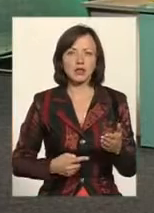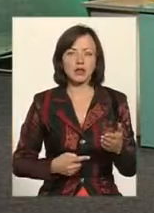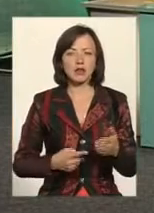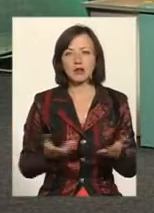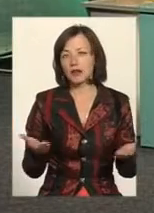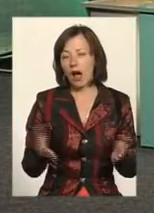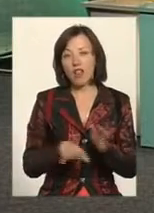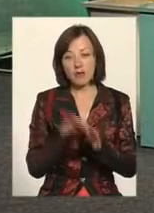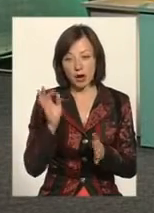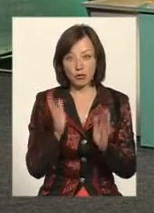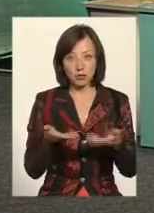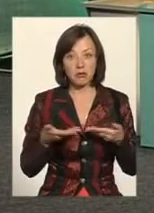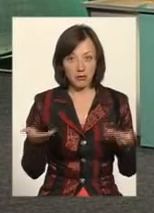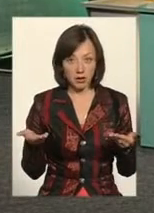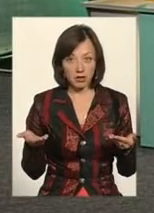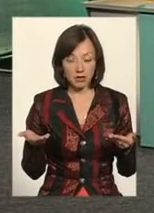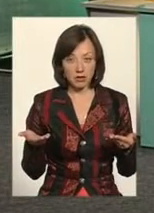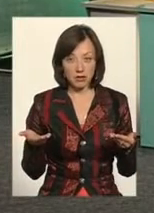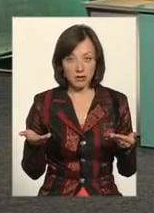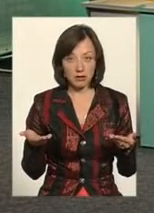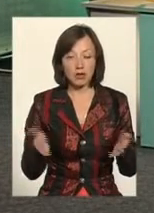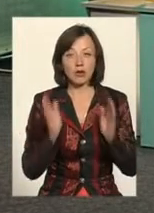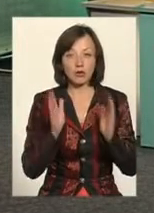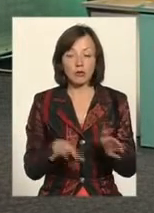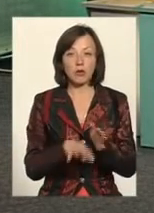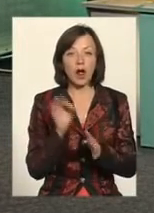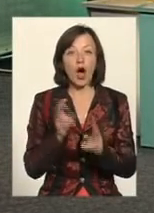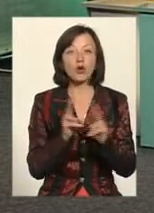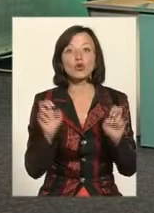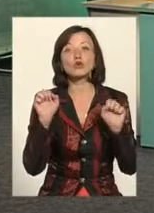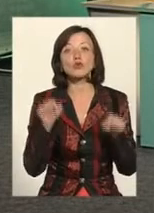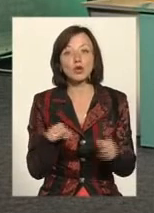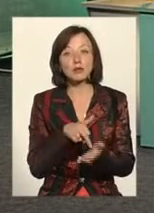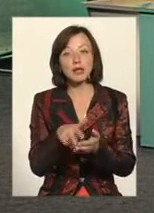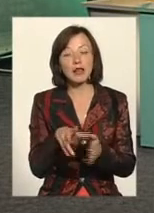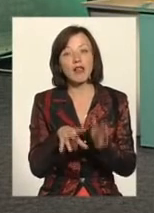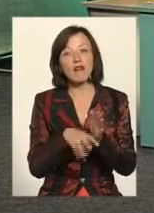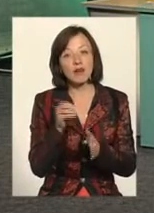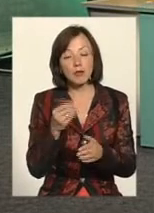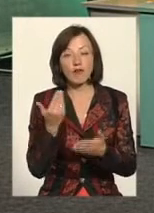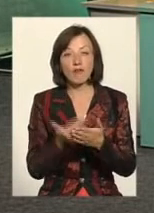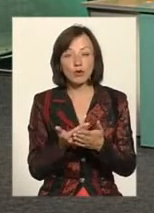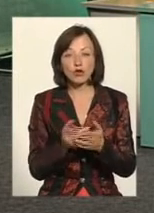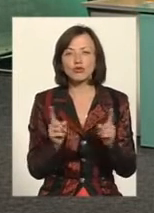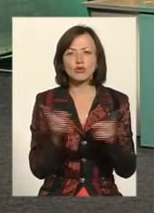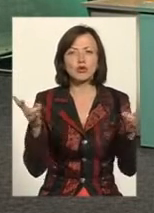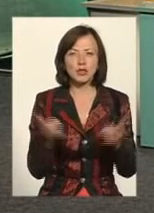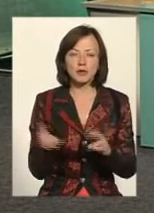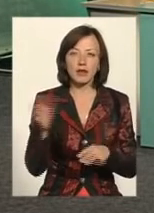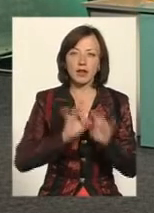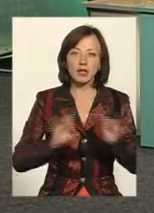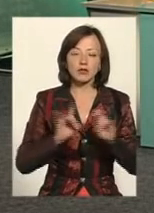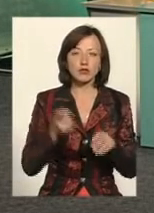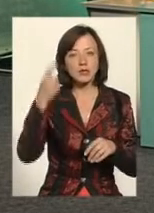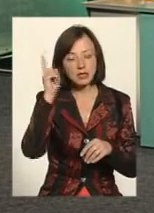але обирати будемо ми, так? Будуть обирати. Вибирати але прості громадяни. Хто зможе піти на вибори? От в чому а що потрібно? Давайте тоді скажемо, що